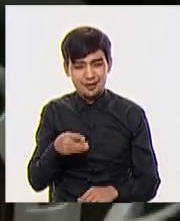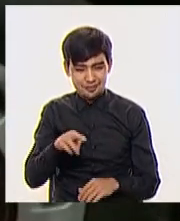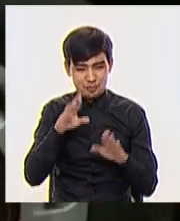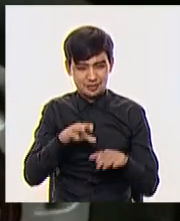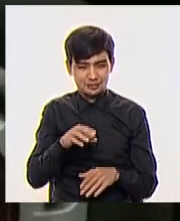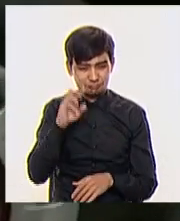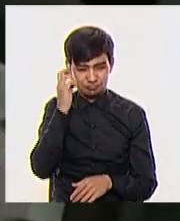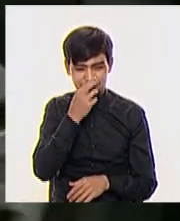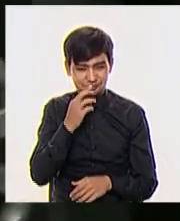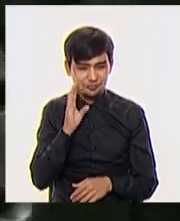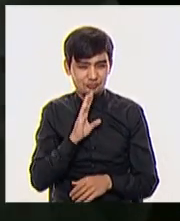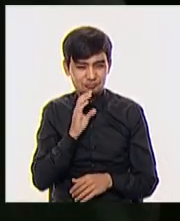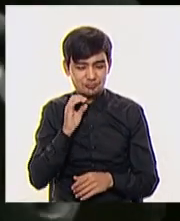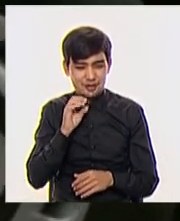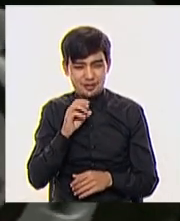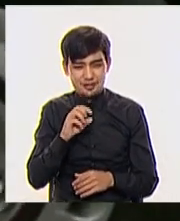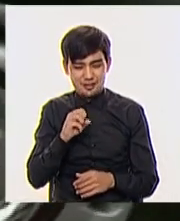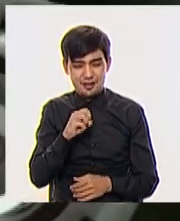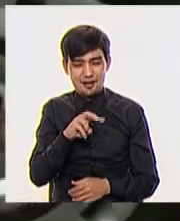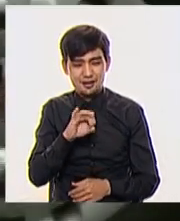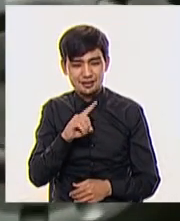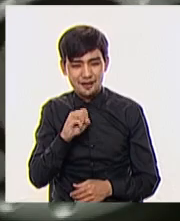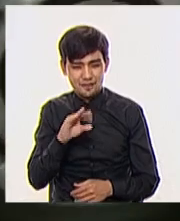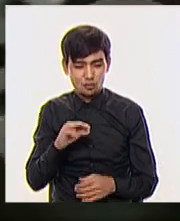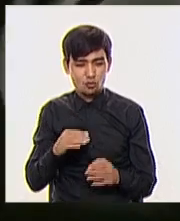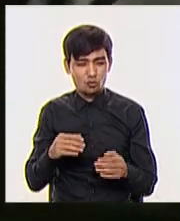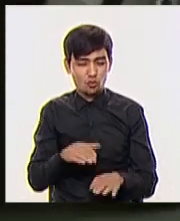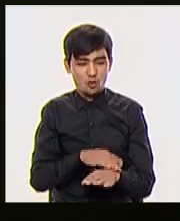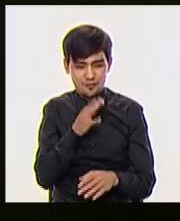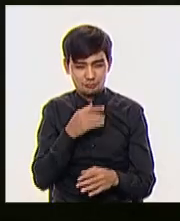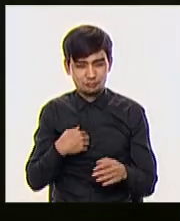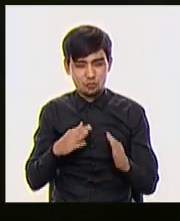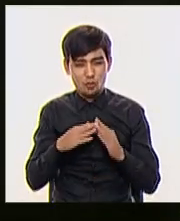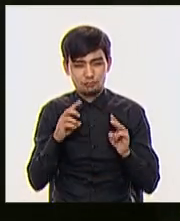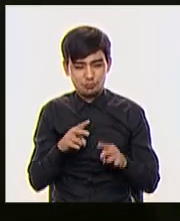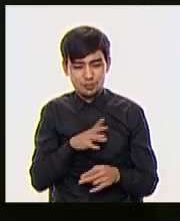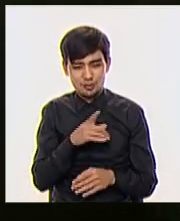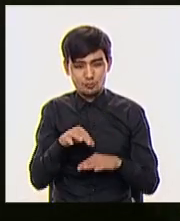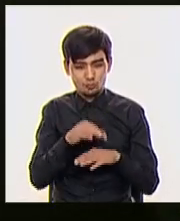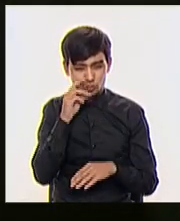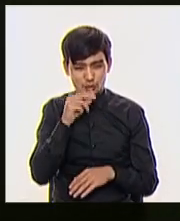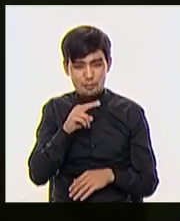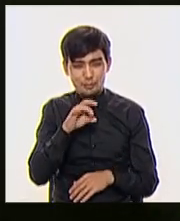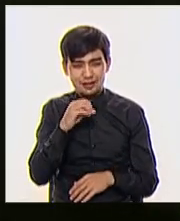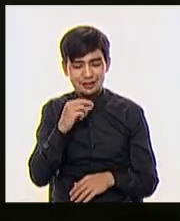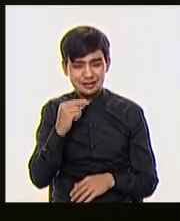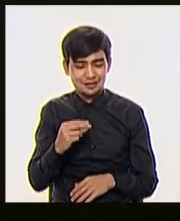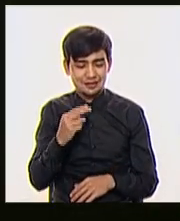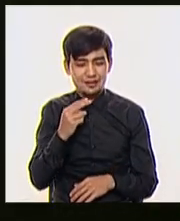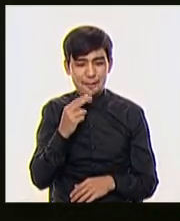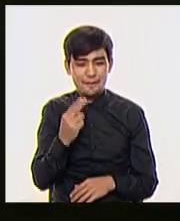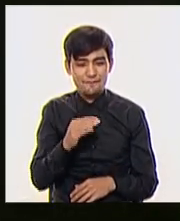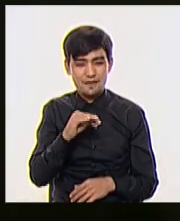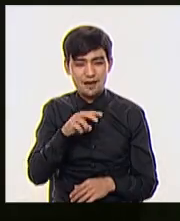Елизавета впервые появилась на публике после долгой самоизоляции из-за болезни коронавирусом ее супруга, принца Филиппа.